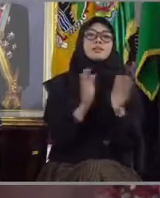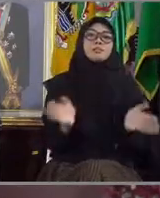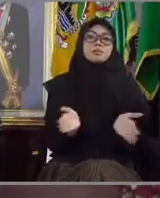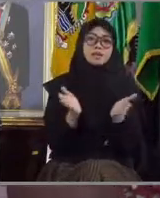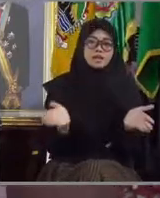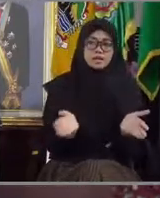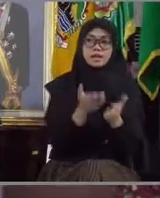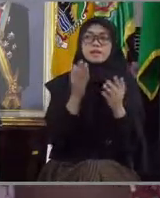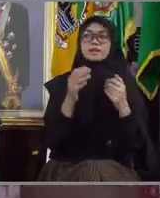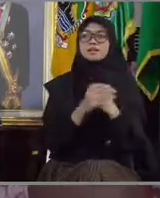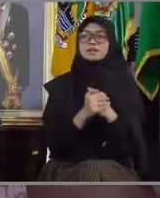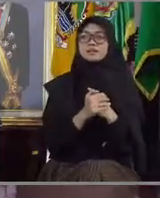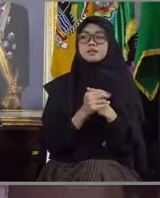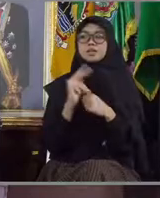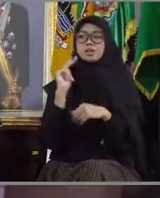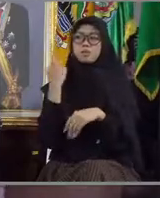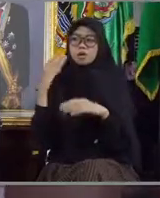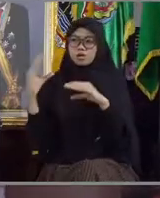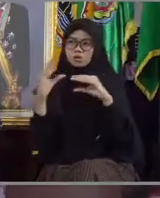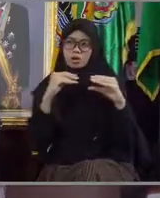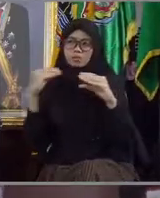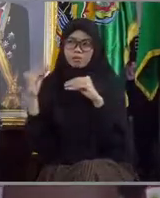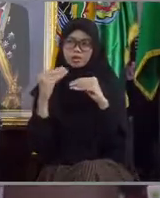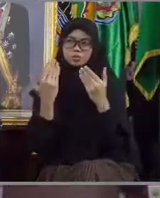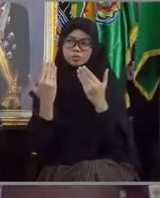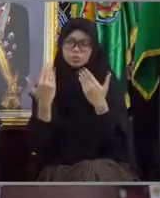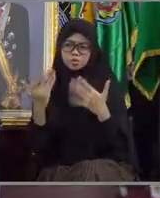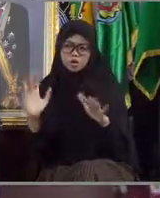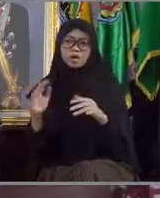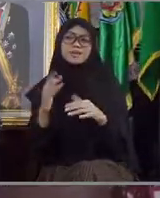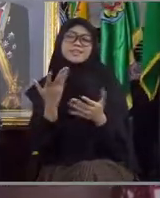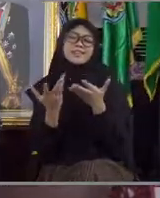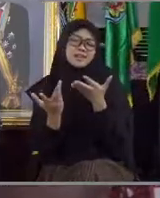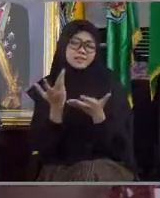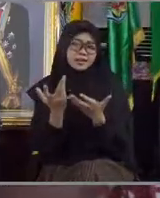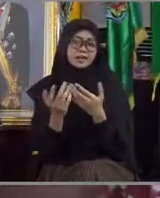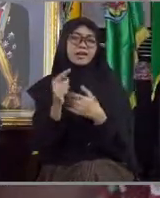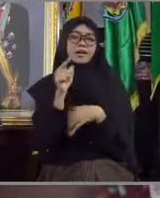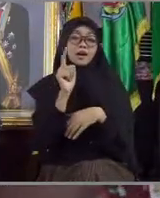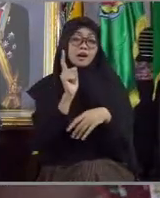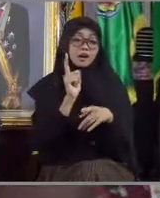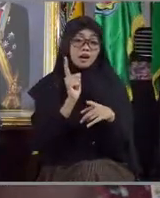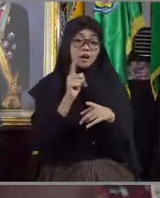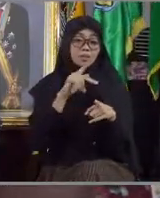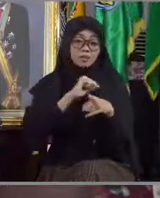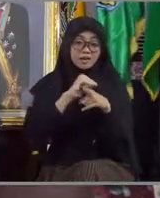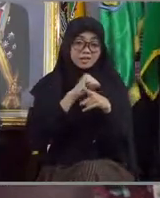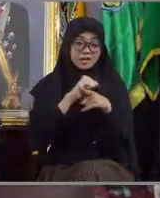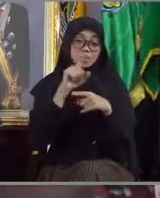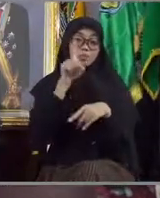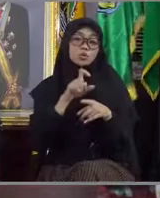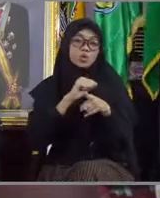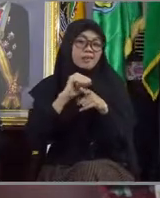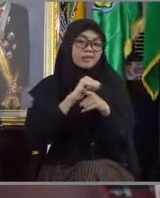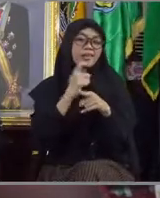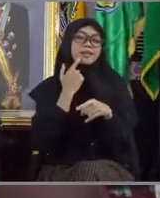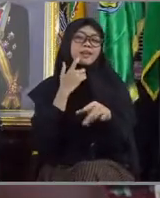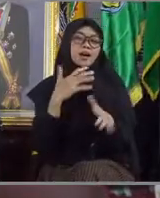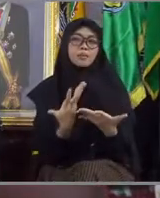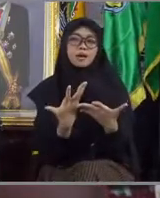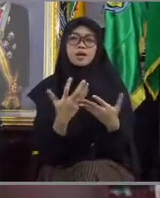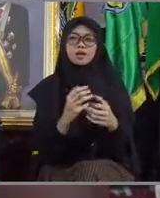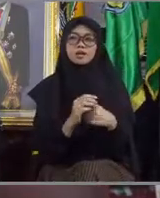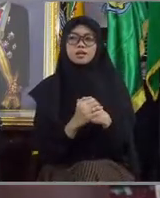sendiri. Pernah enggak rapat di antara teman-teman kira-kira kalau pelatihan itu yang dibutuhkan pelatihan apa? Peningkatan kapasitasnya